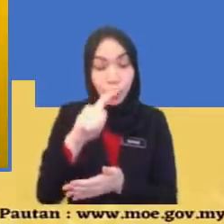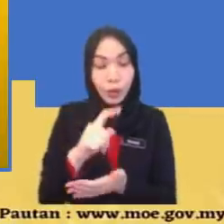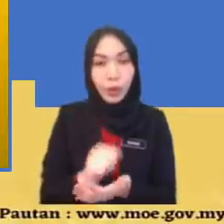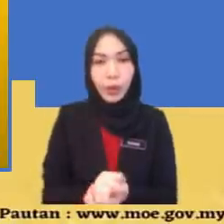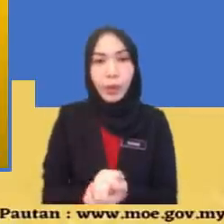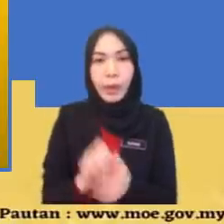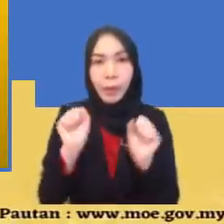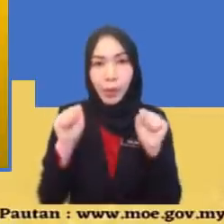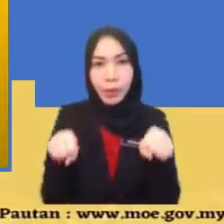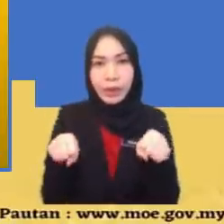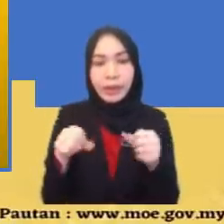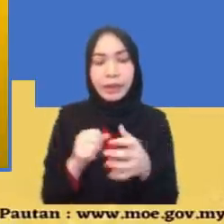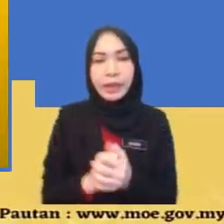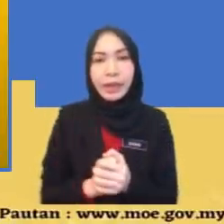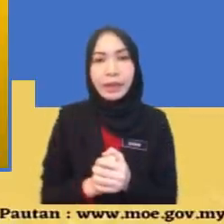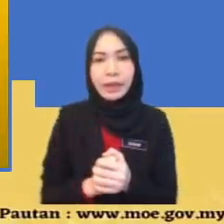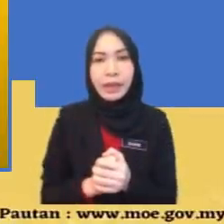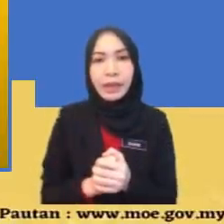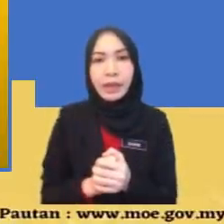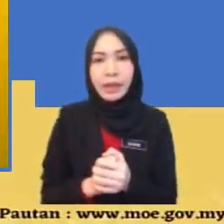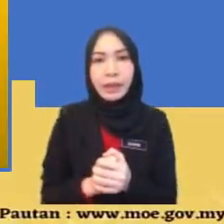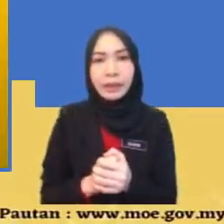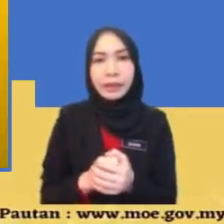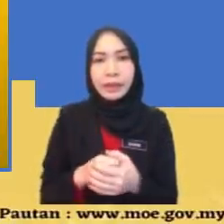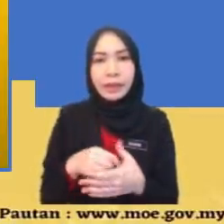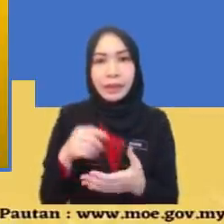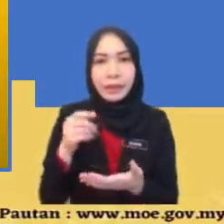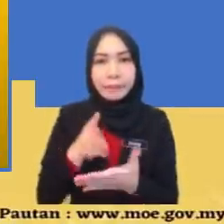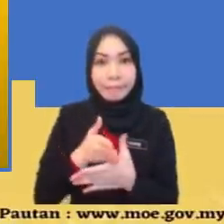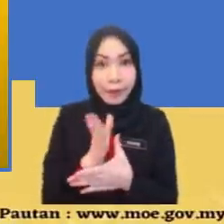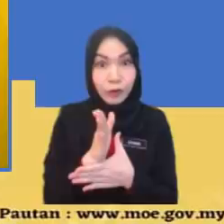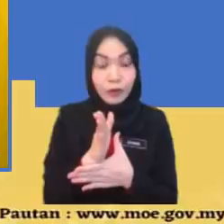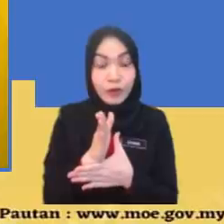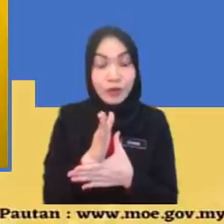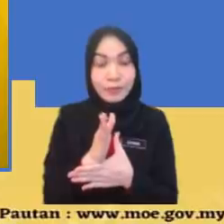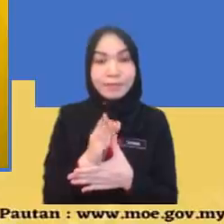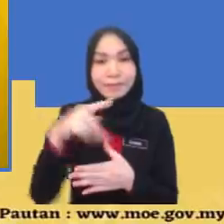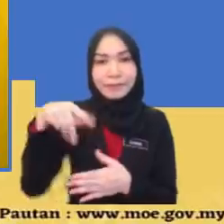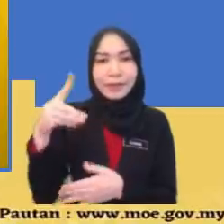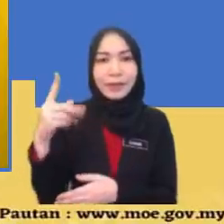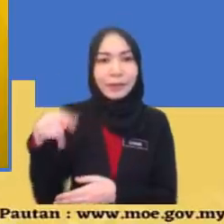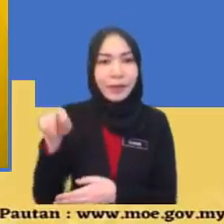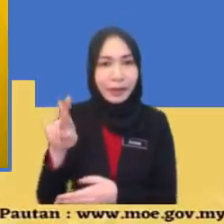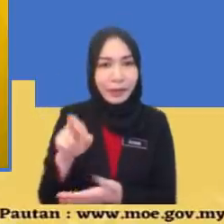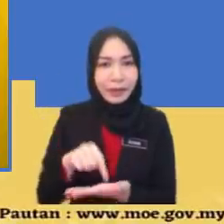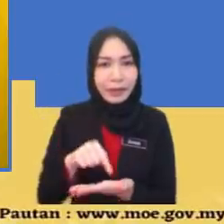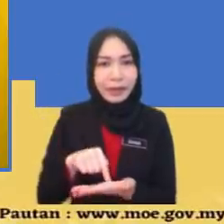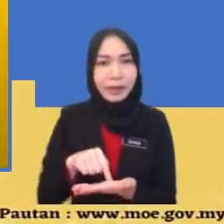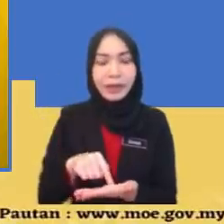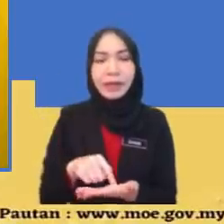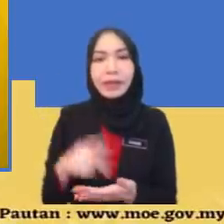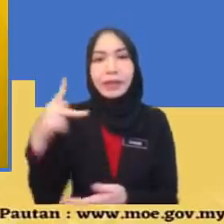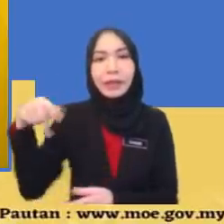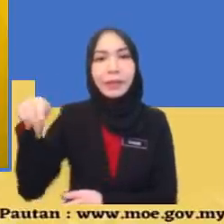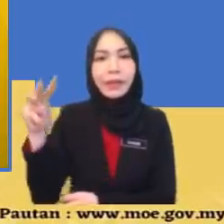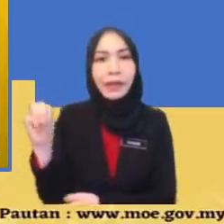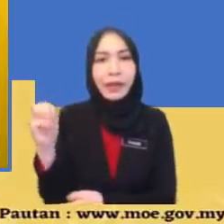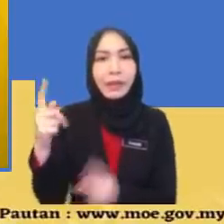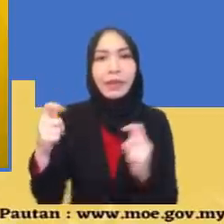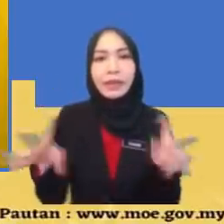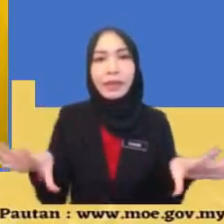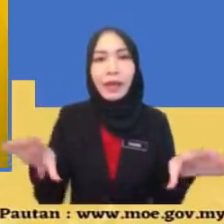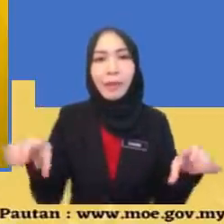murid Kementerian Pendidikan Malaysia telah menangkap program pemerkosaan pelaksanaan kurikulum atau